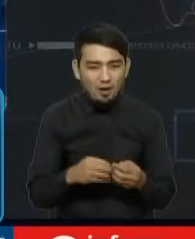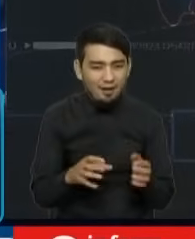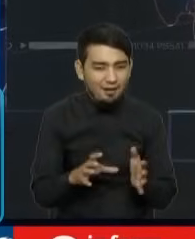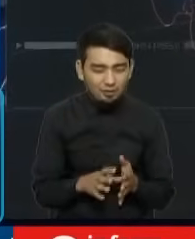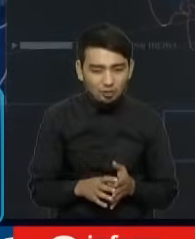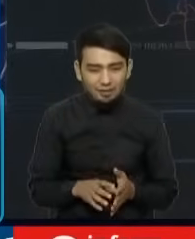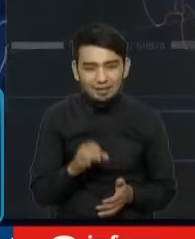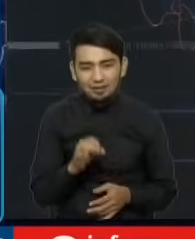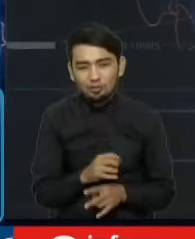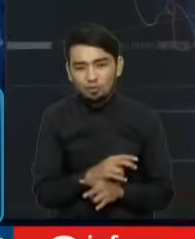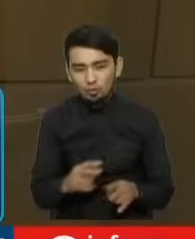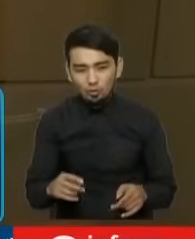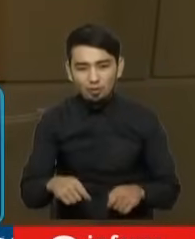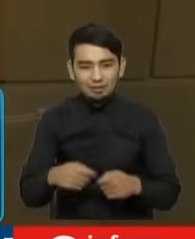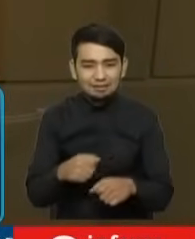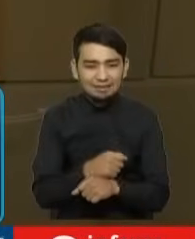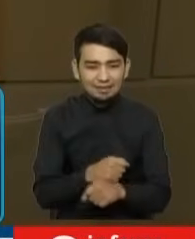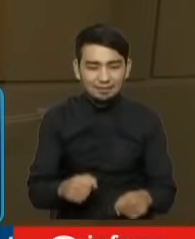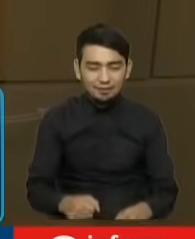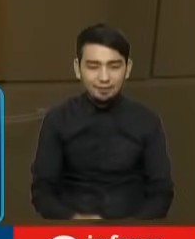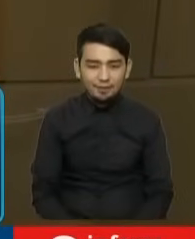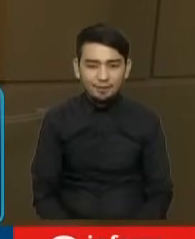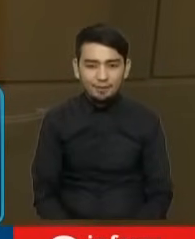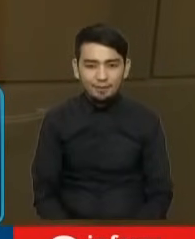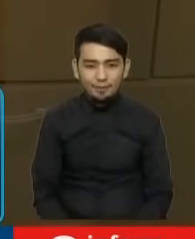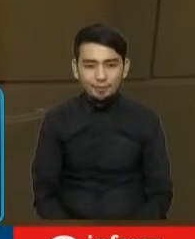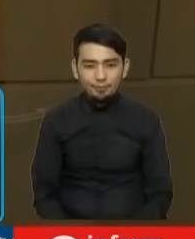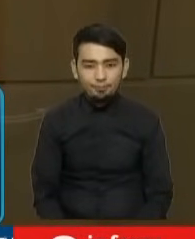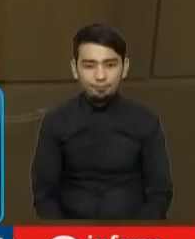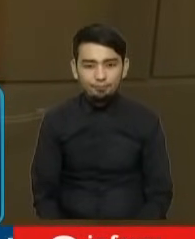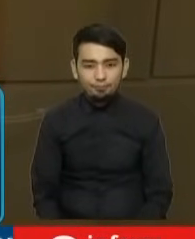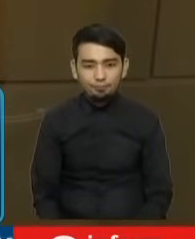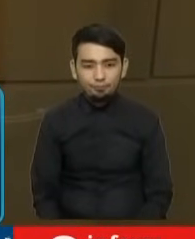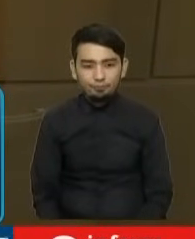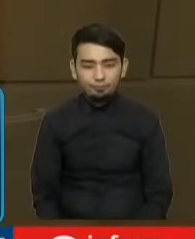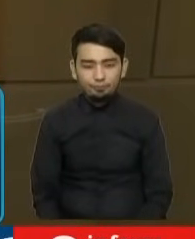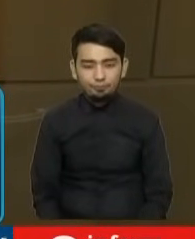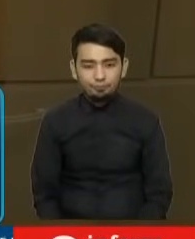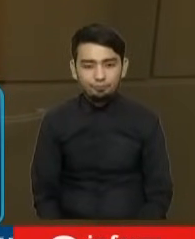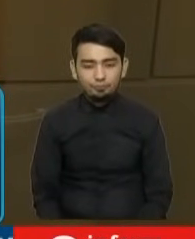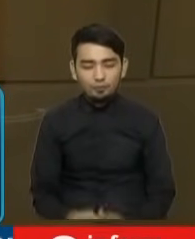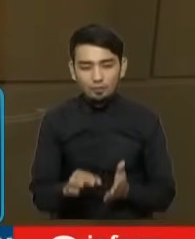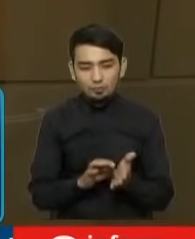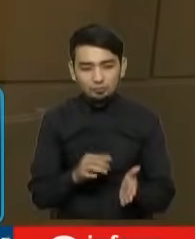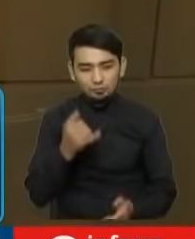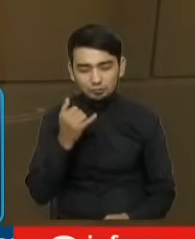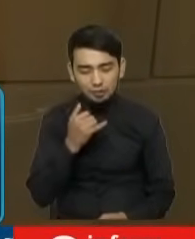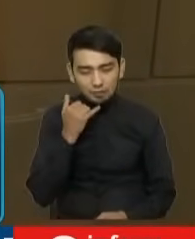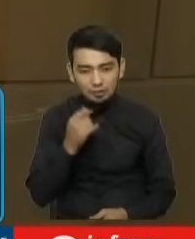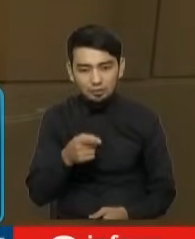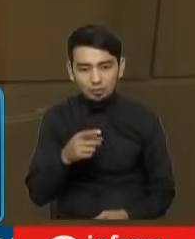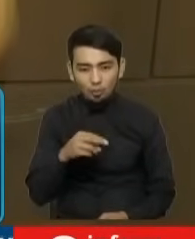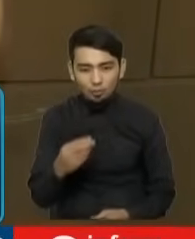никому ничего передавать нельзя. Срочно продиктуйте мне код из СМС, иначе ваш банковский счет заблокируется и деньги